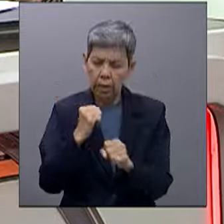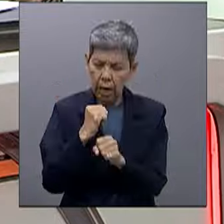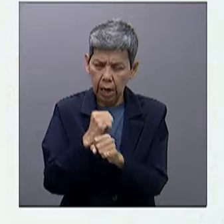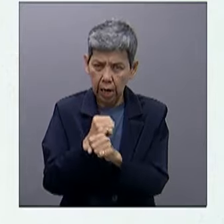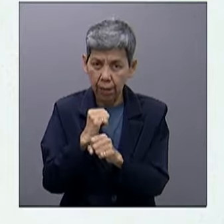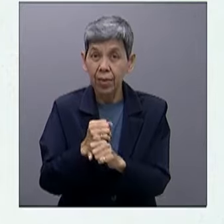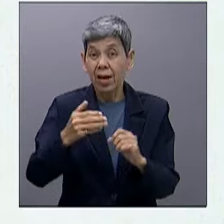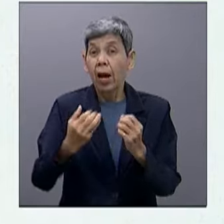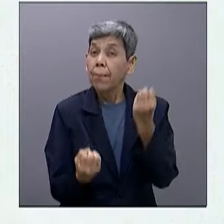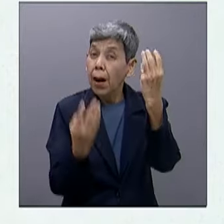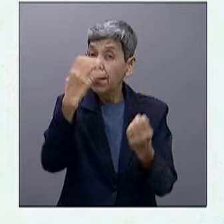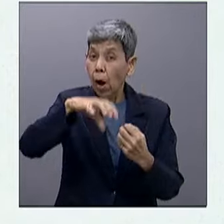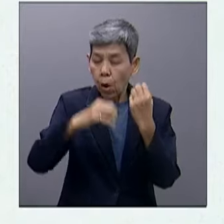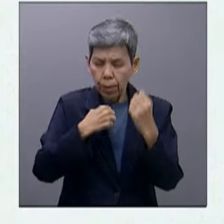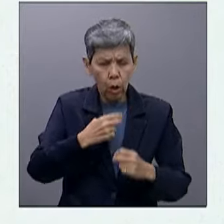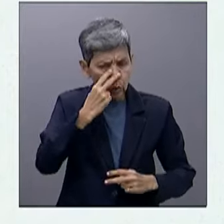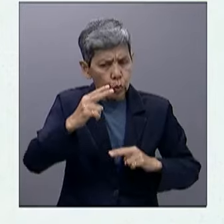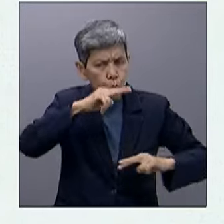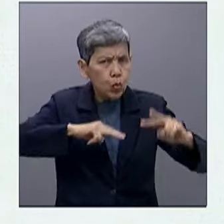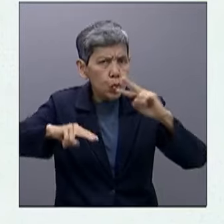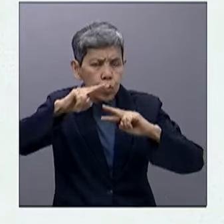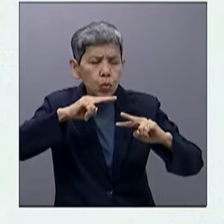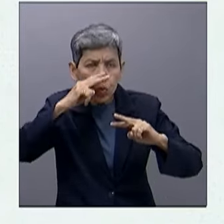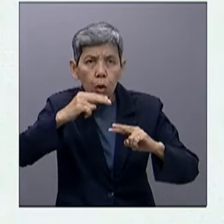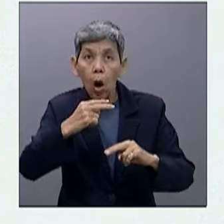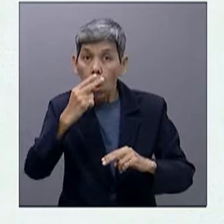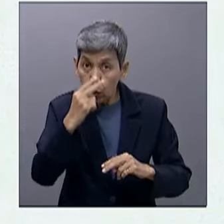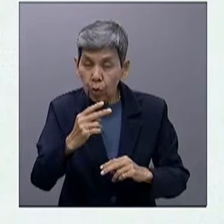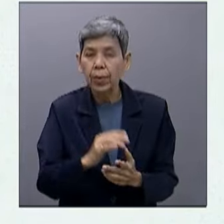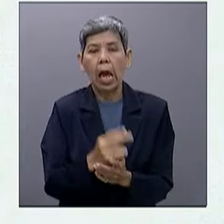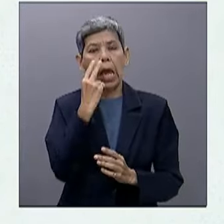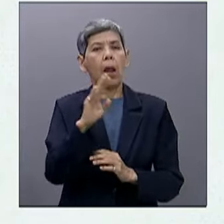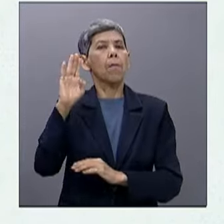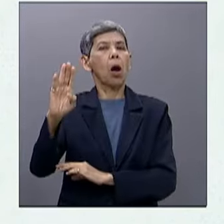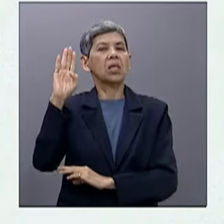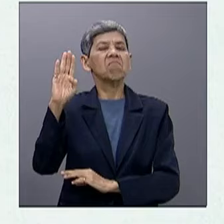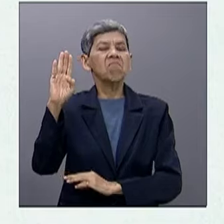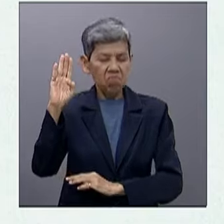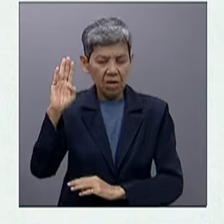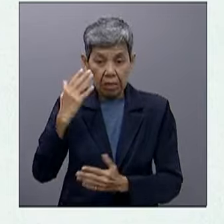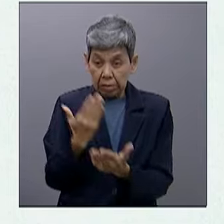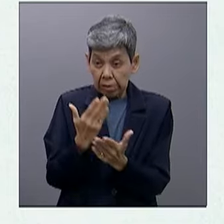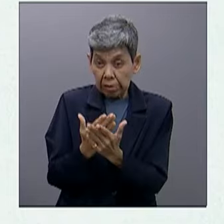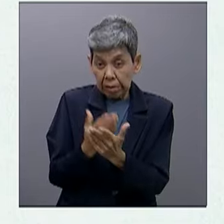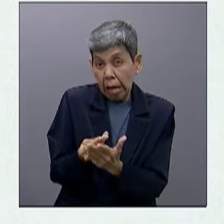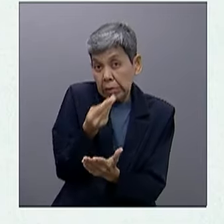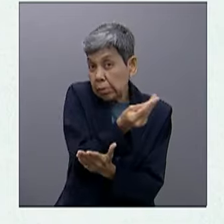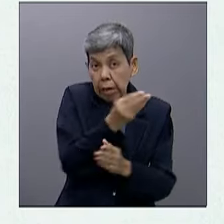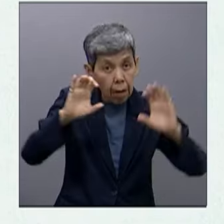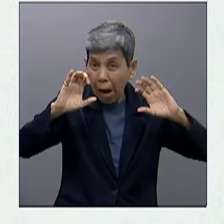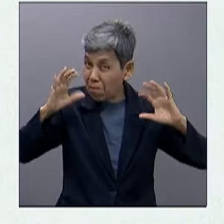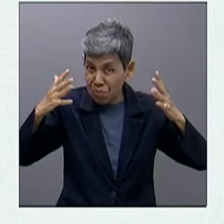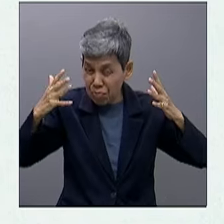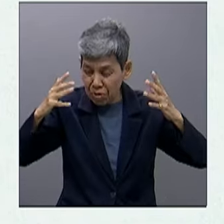ที่ป่าไม้เองก็เข้าไปตรวจสอบนะคะซึ่งก็ไปตรวจสอบพบบริษัทเอกชนไม่เคยจ่ายค่าพหให้กับภาค